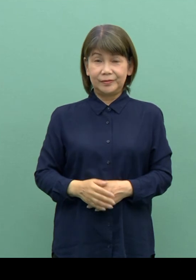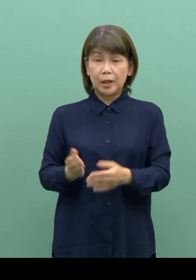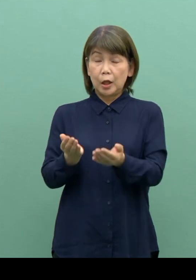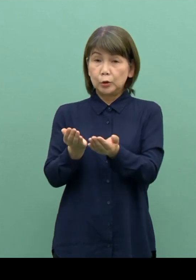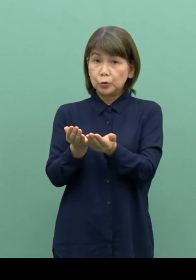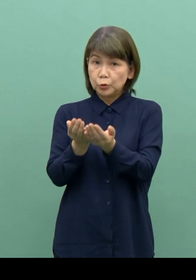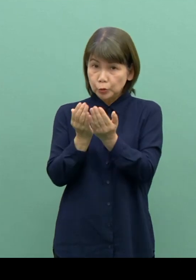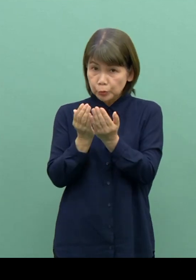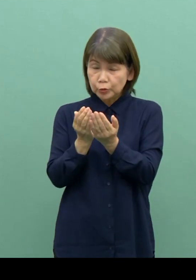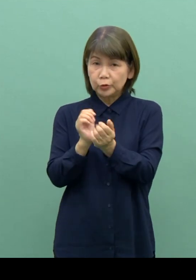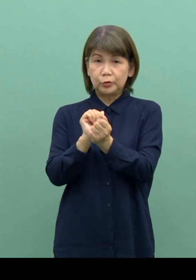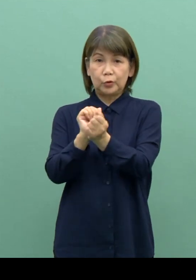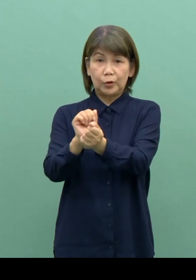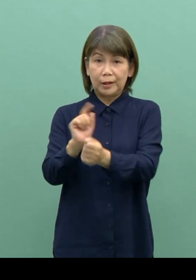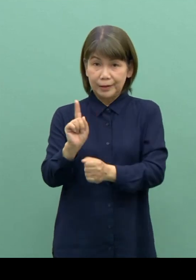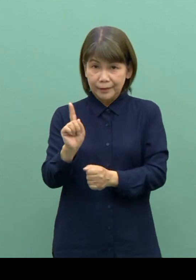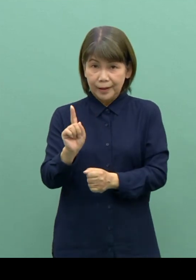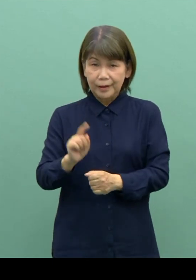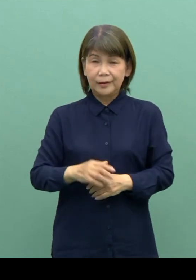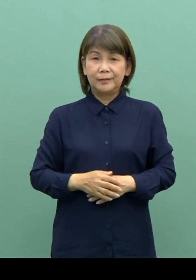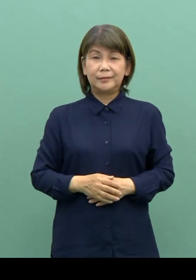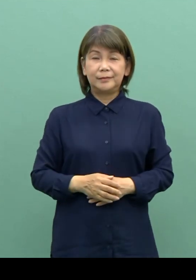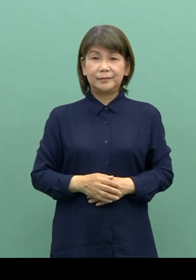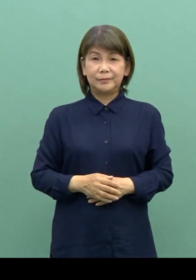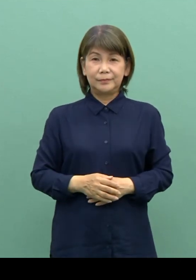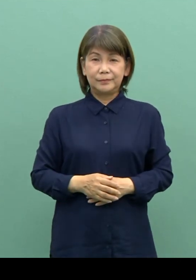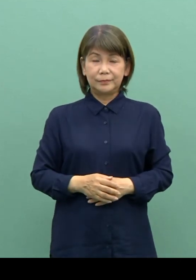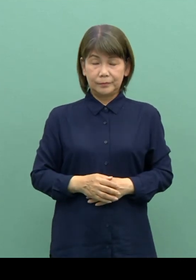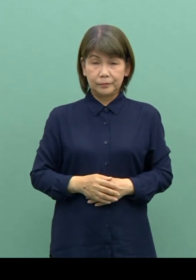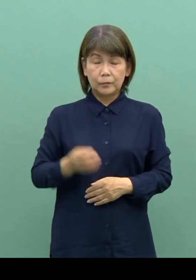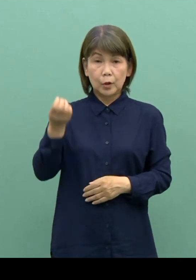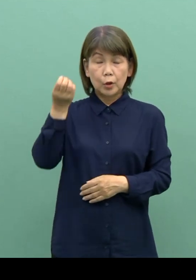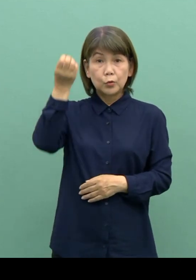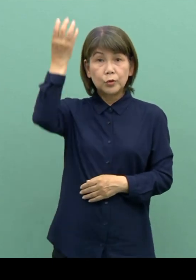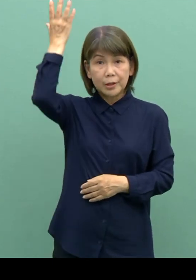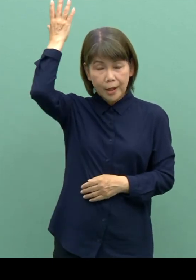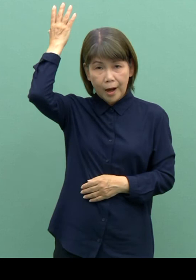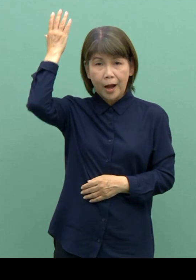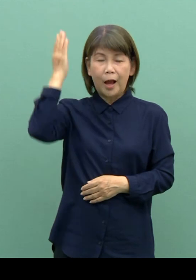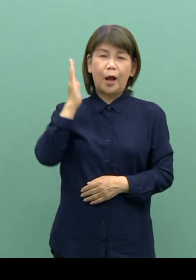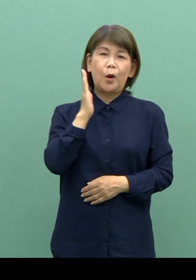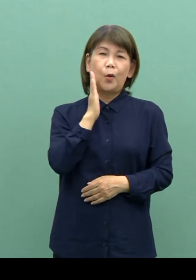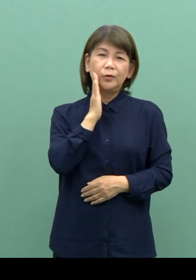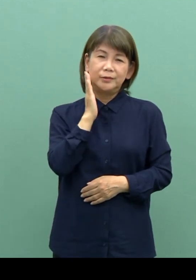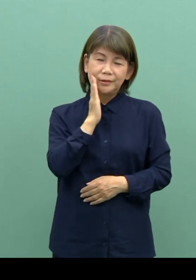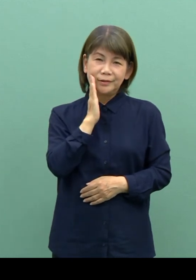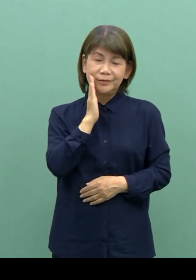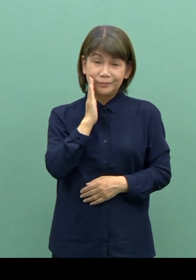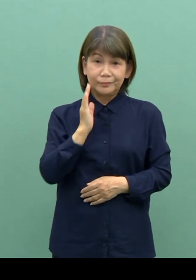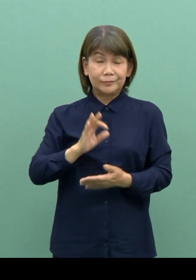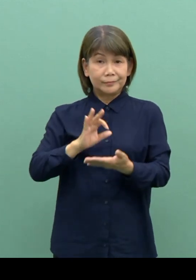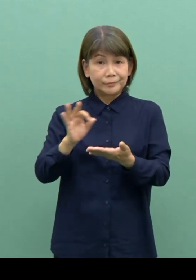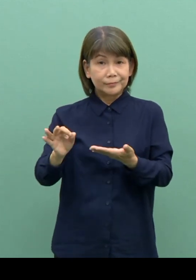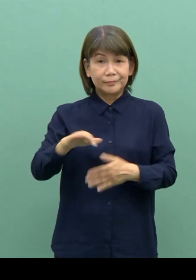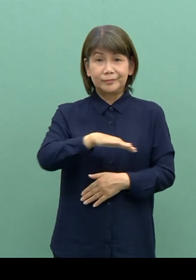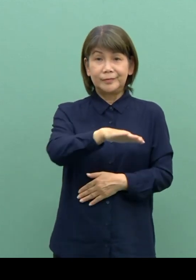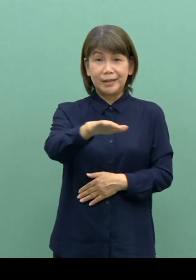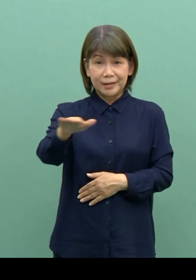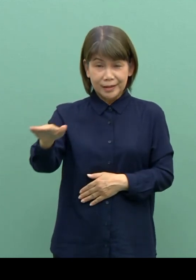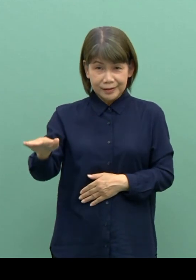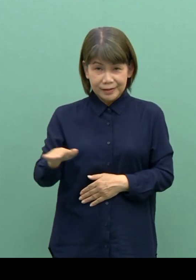さん、スープのこだわりは何でしょうか？ クジラのですね、美味しさをですね、お買い上げいただいた方